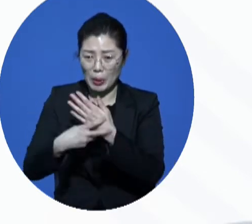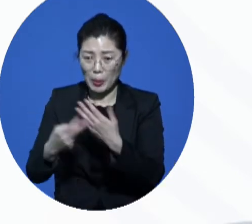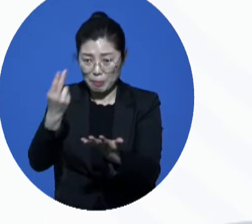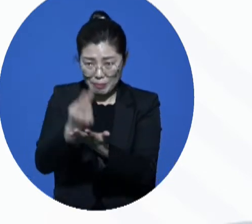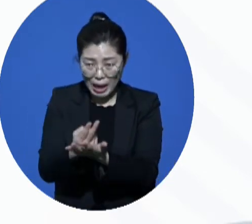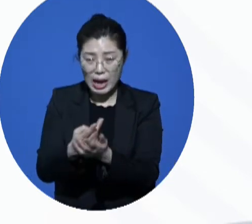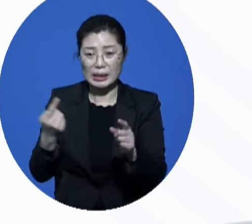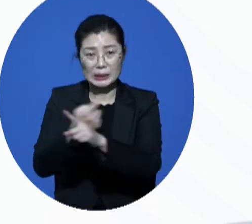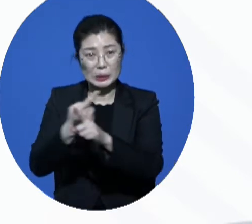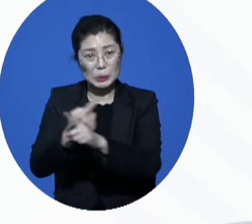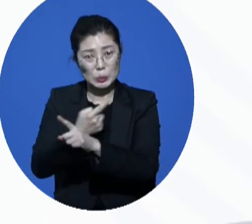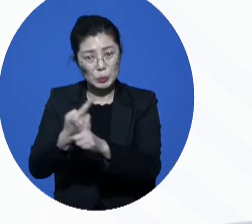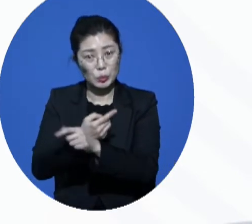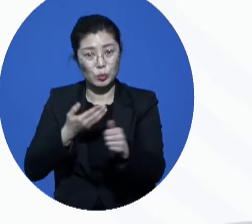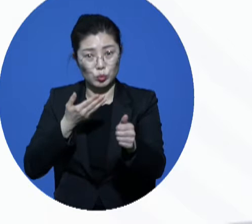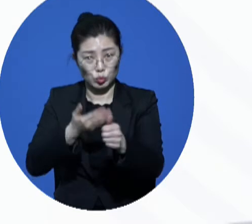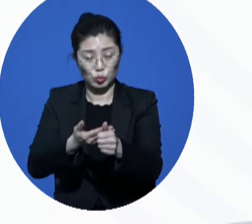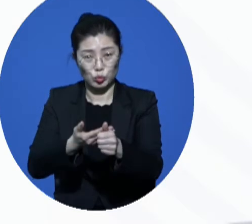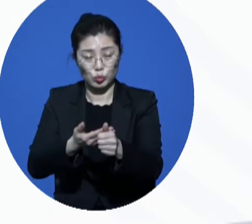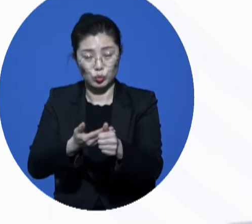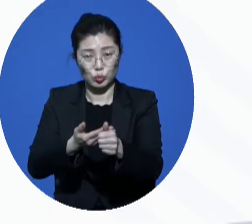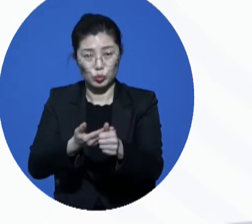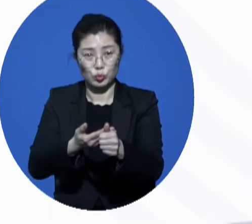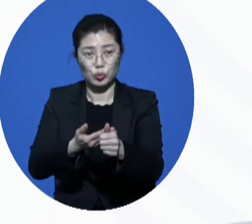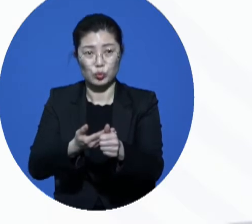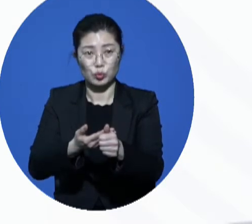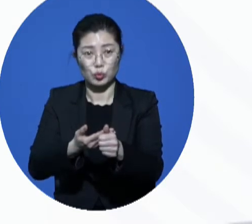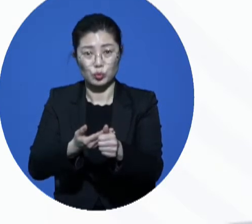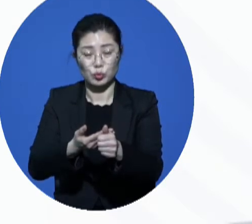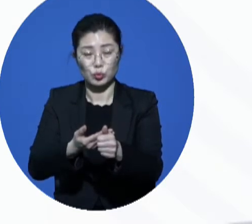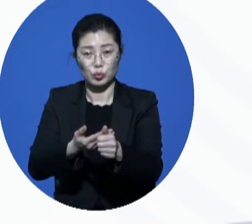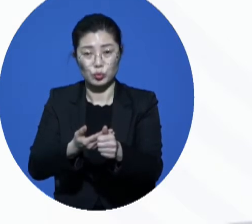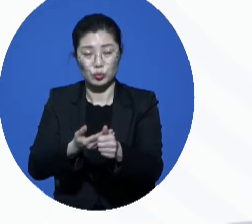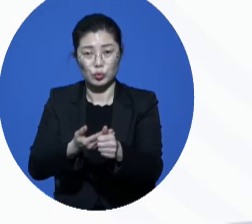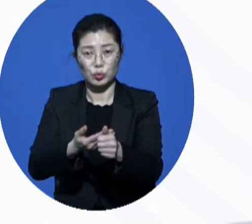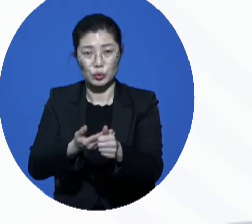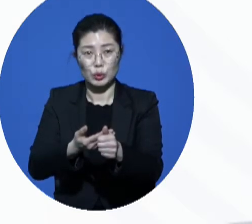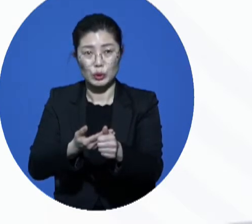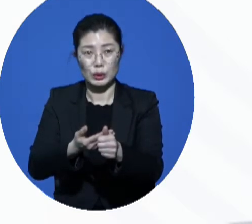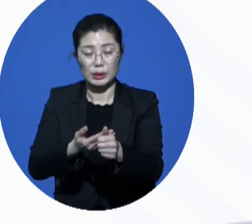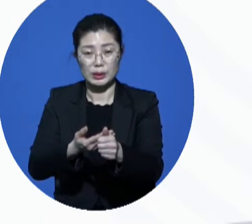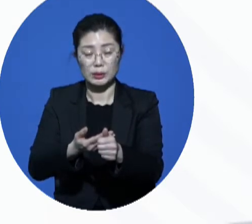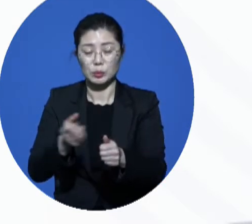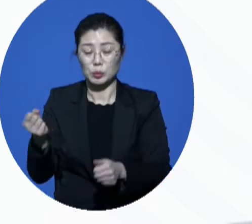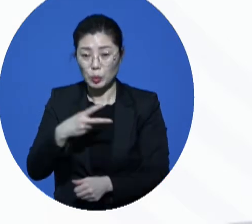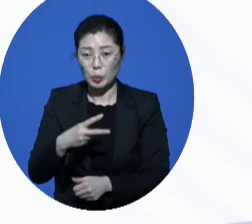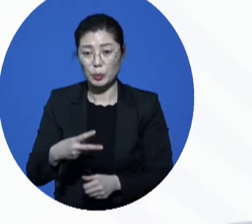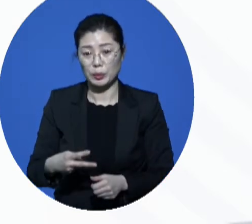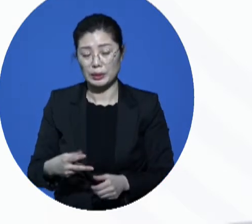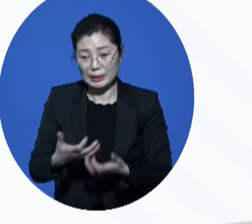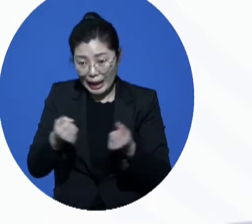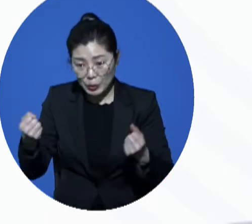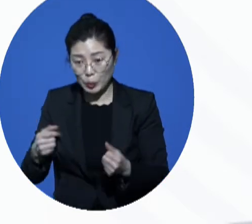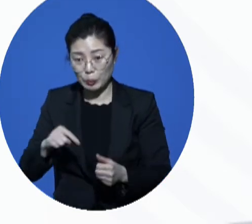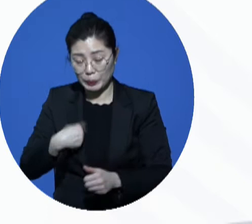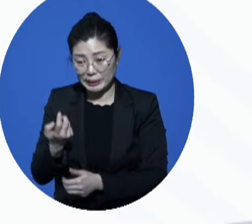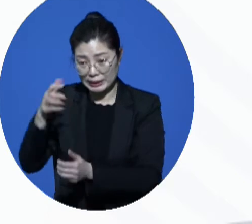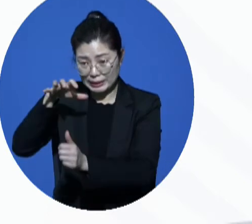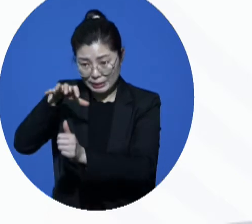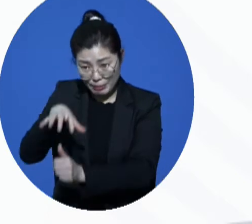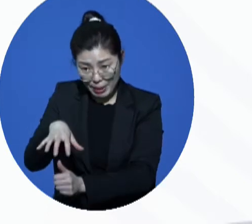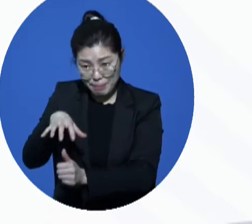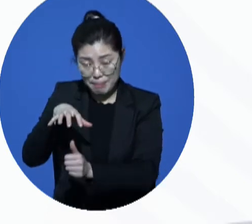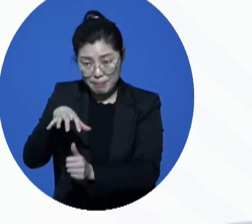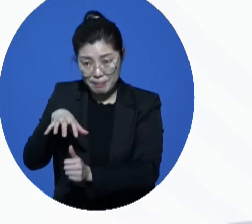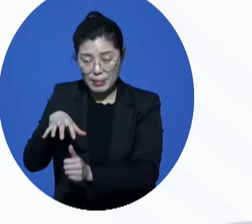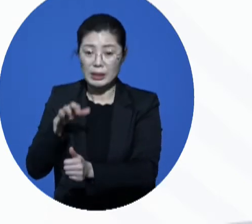할 수 있는 부분, 그리고 또 비확진자를 신화원 밖으로 나와서 자가격리를 실시하게 하라는 요구,